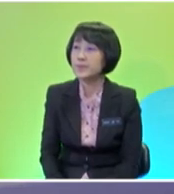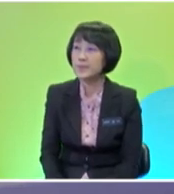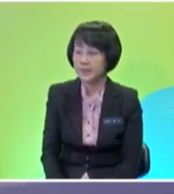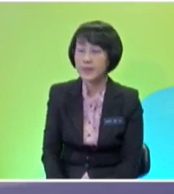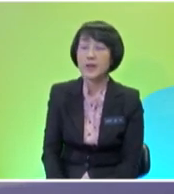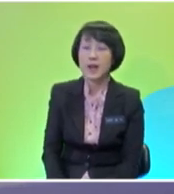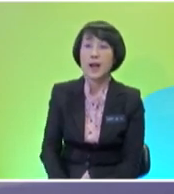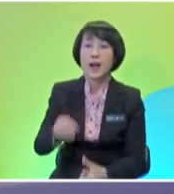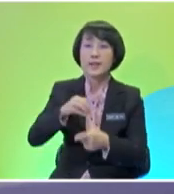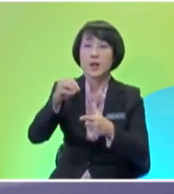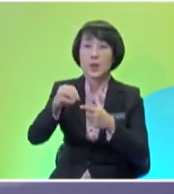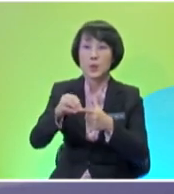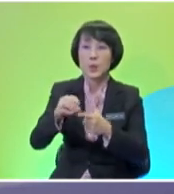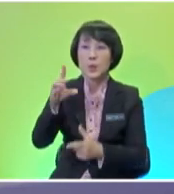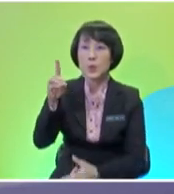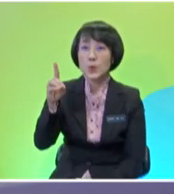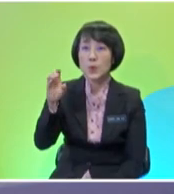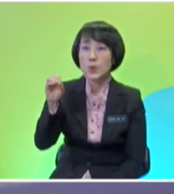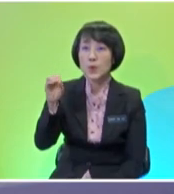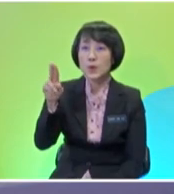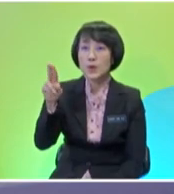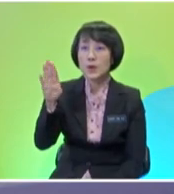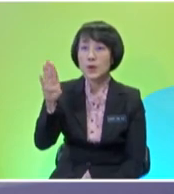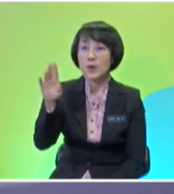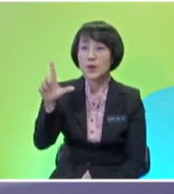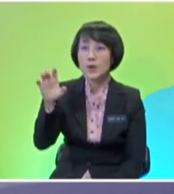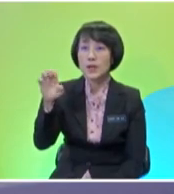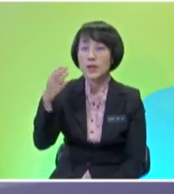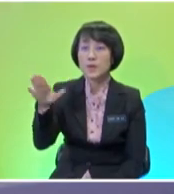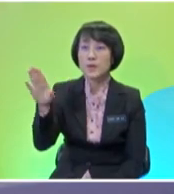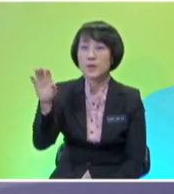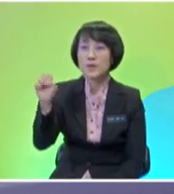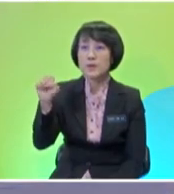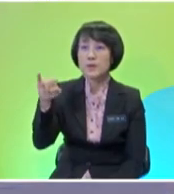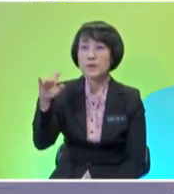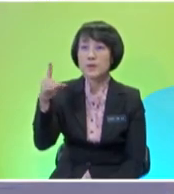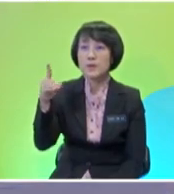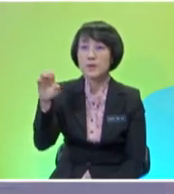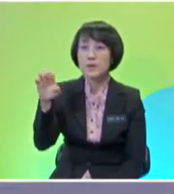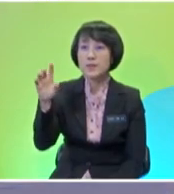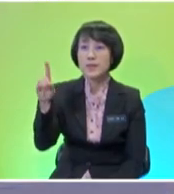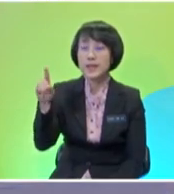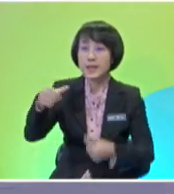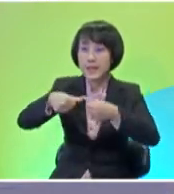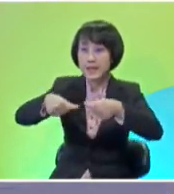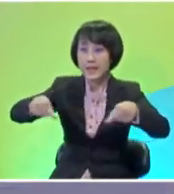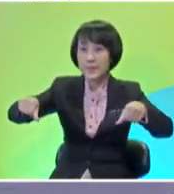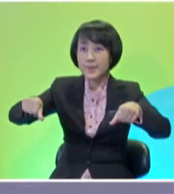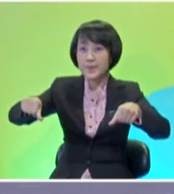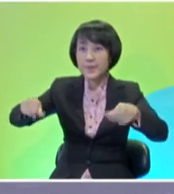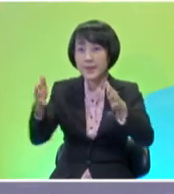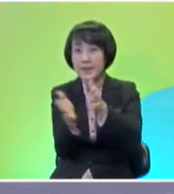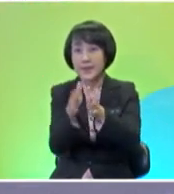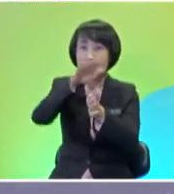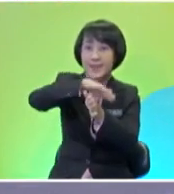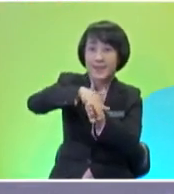double-sided tape. Ataupun perekat dui sisi. Betul. Ya, perekat dui sisi. Okey, mereka boleh gunakanlah. Itu antara alternatifnya lah. Ya,